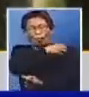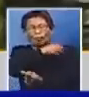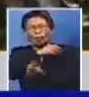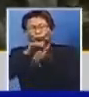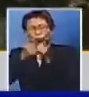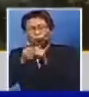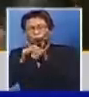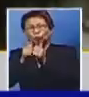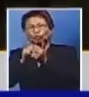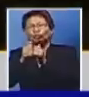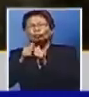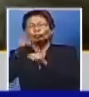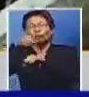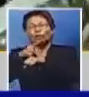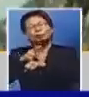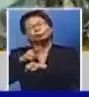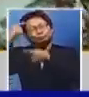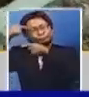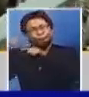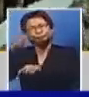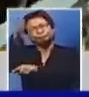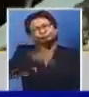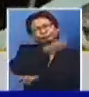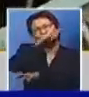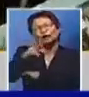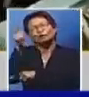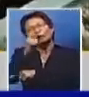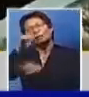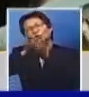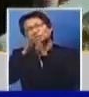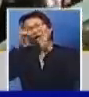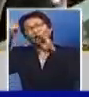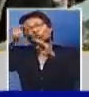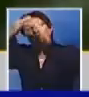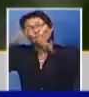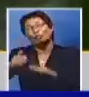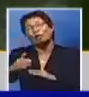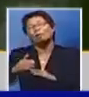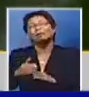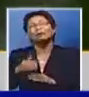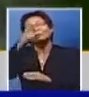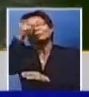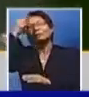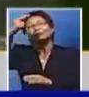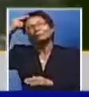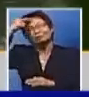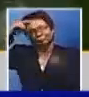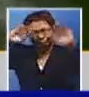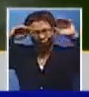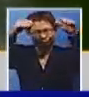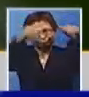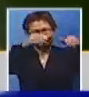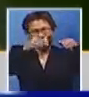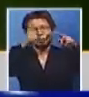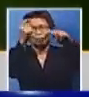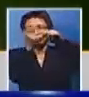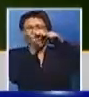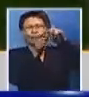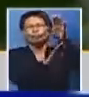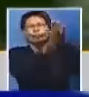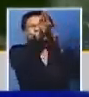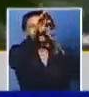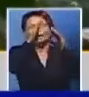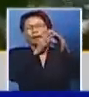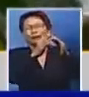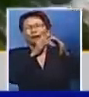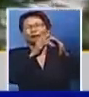sukan Filipina bersetuju membatalkan rancangan menjadi tuan rumah temasya dui tahunan itu atas alasan memberi tumpuan kepada pembinaan bandar